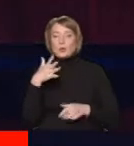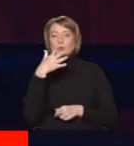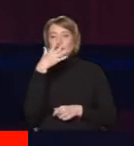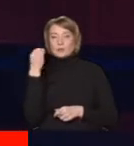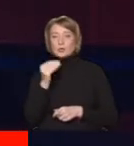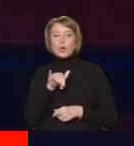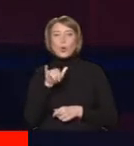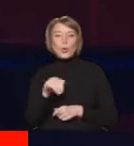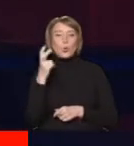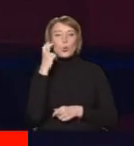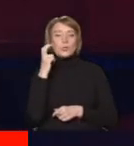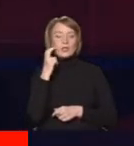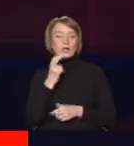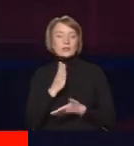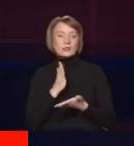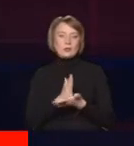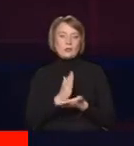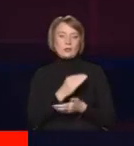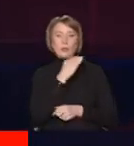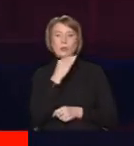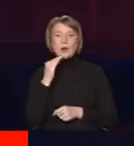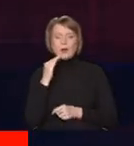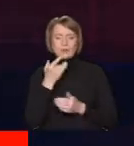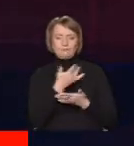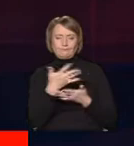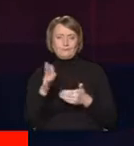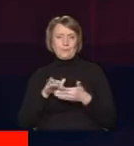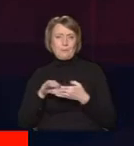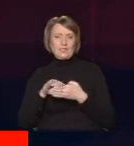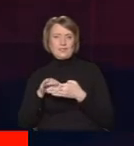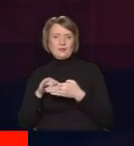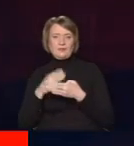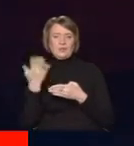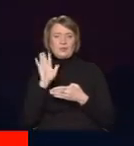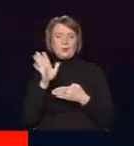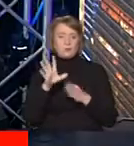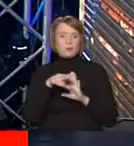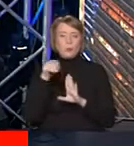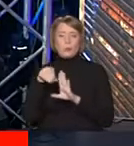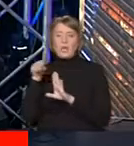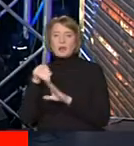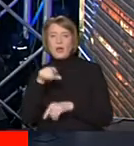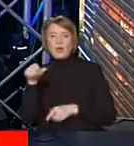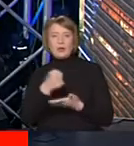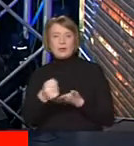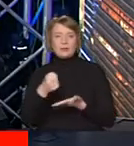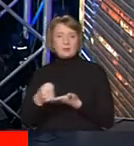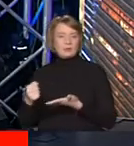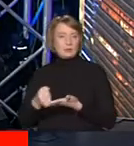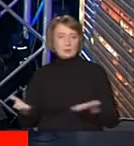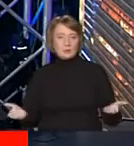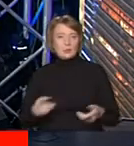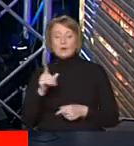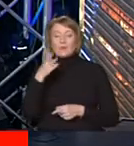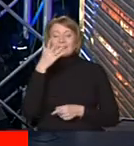у киян не одне прізвище буде в бюлетені, а багато прізвищ, так? І кияни будуть обирати між різними прізвищами. Не забувайте, але давайте вакуумі. Щоб і вони